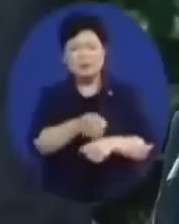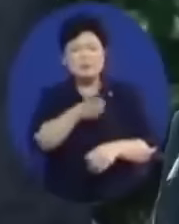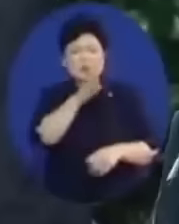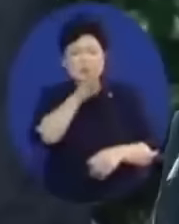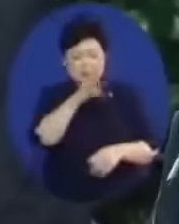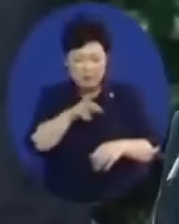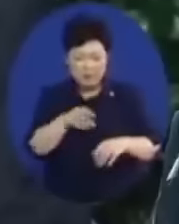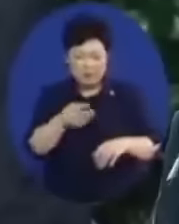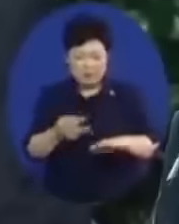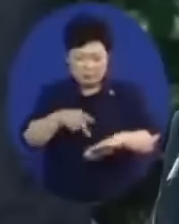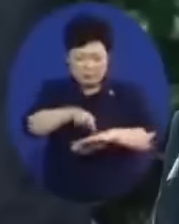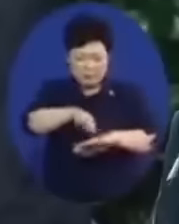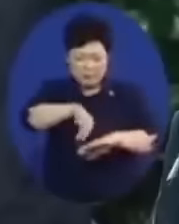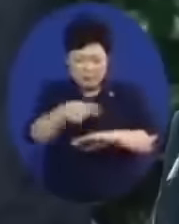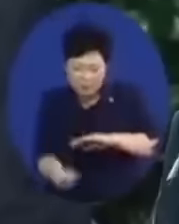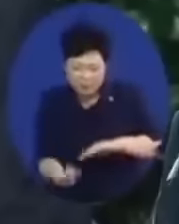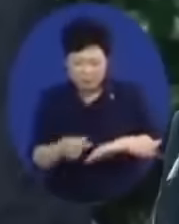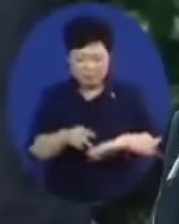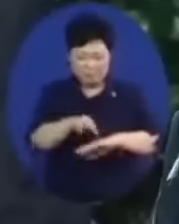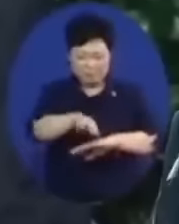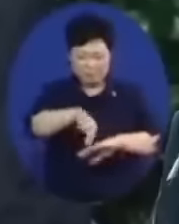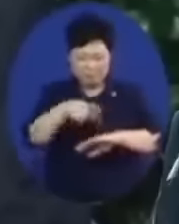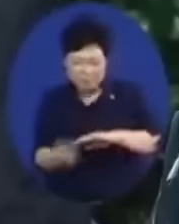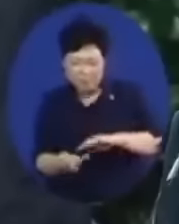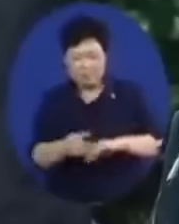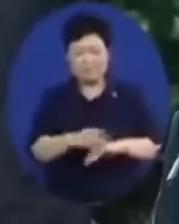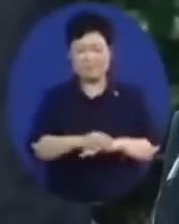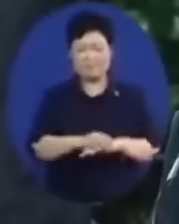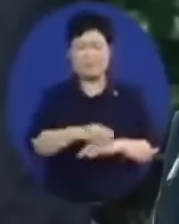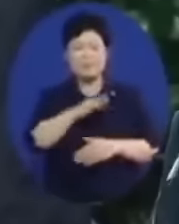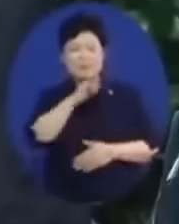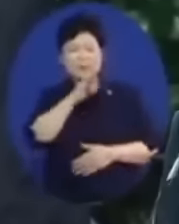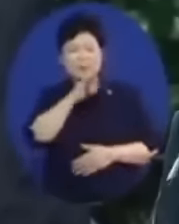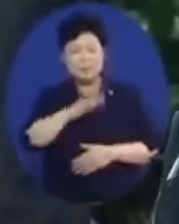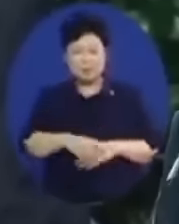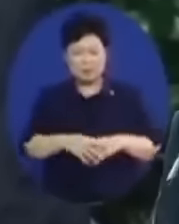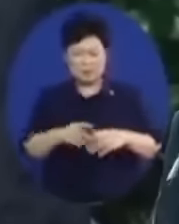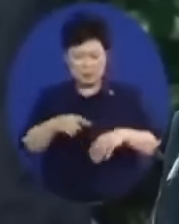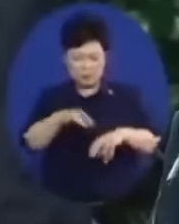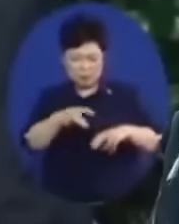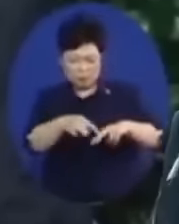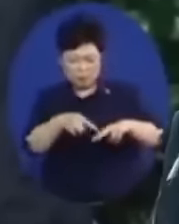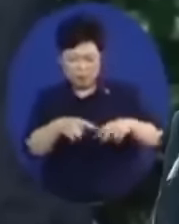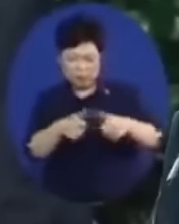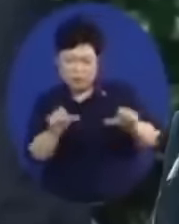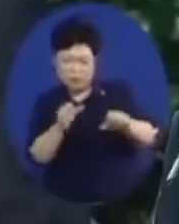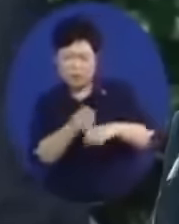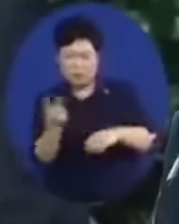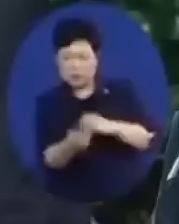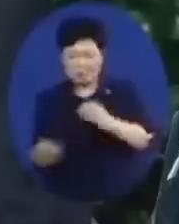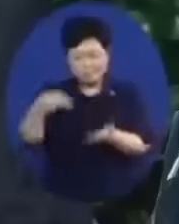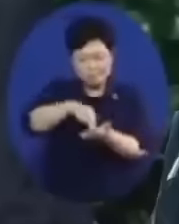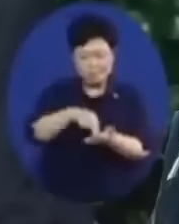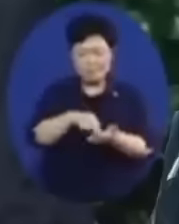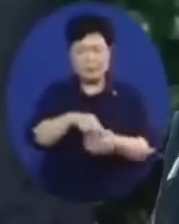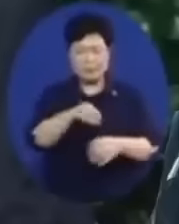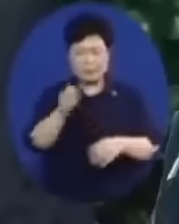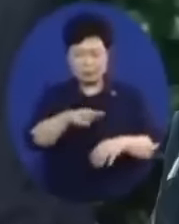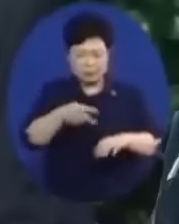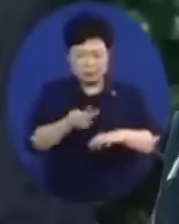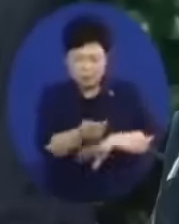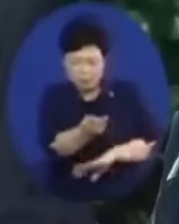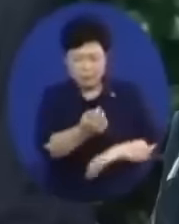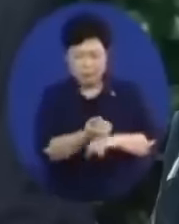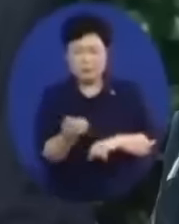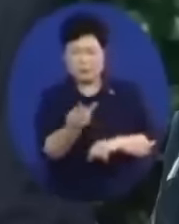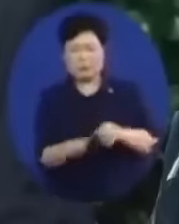하다가 일어나서 넘어지고 얼굴에 파탈 갈고 무릎이 깨어지고 그러면서 또 일어나고 또 넘어지고 또